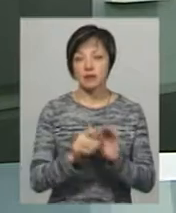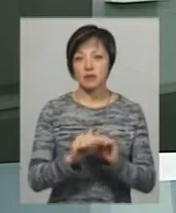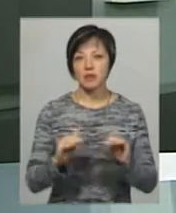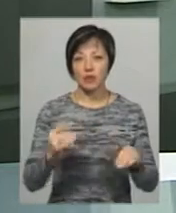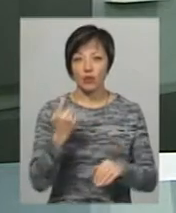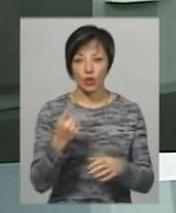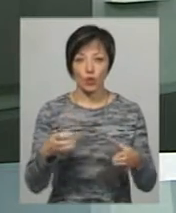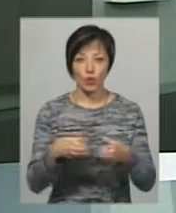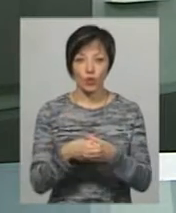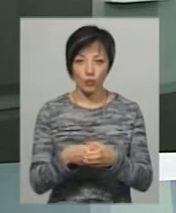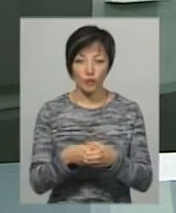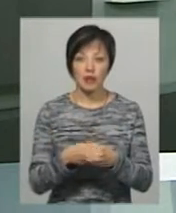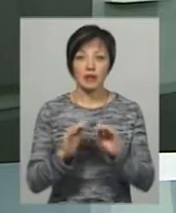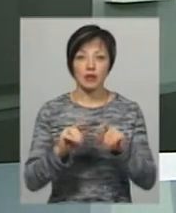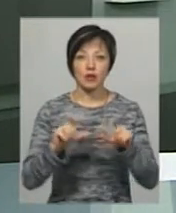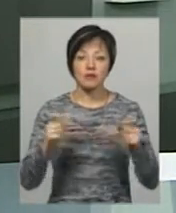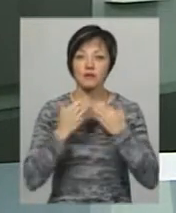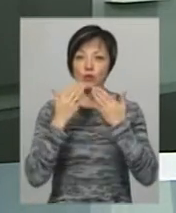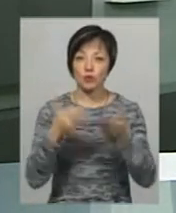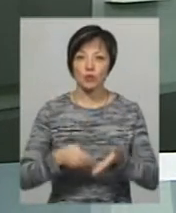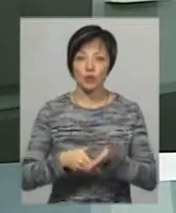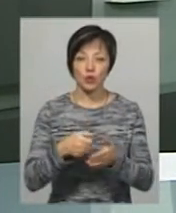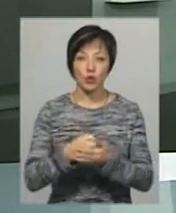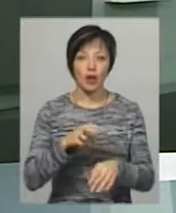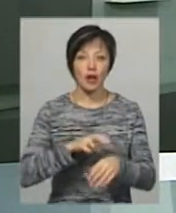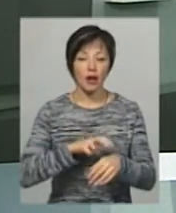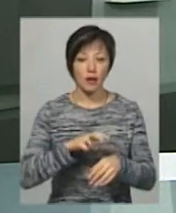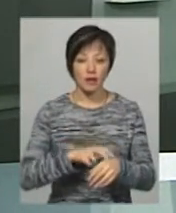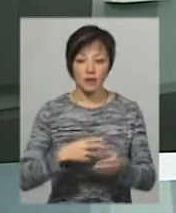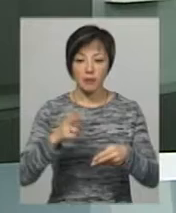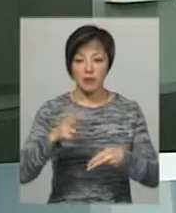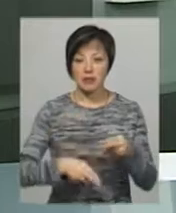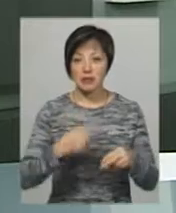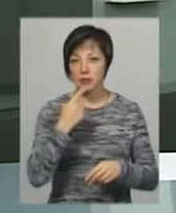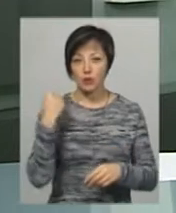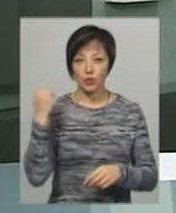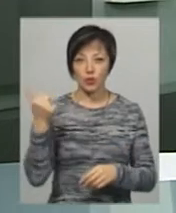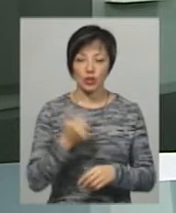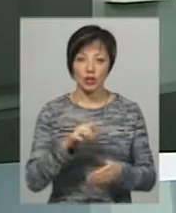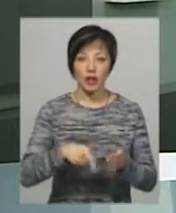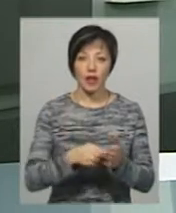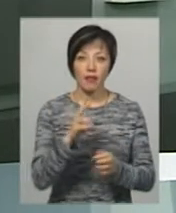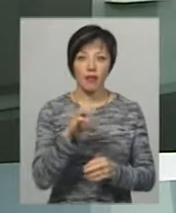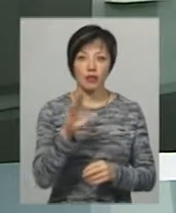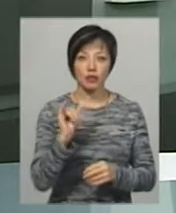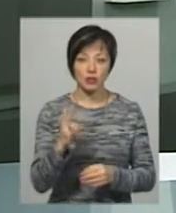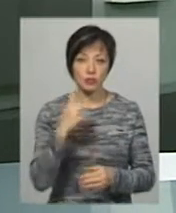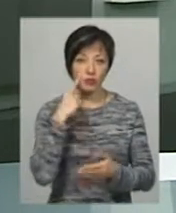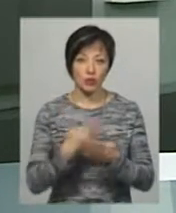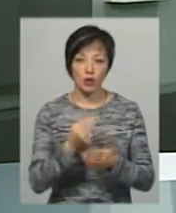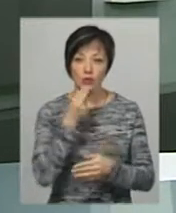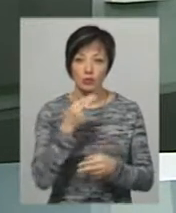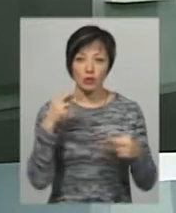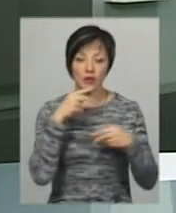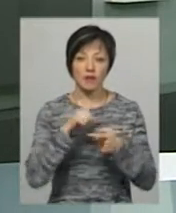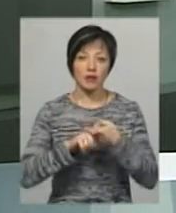з однієї групи дитсадка звернулись за допомогою до лікарів наприкінці минулого тижня у Нетішині з підозрою на харчову